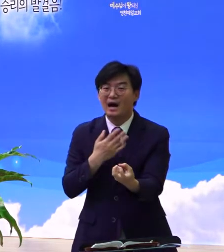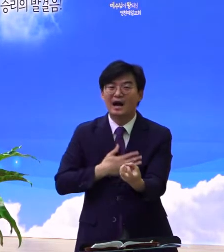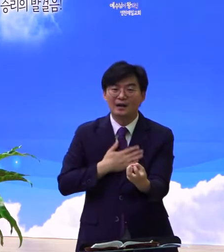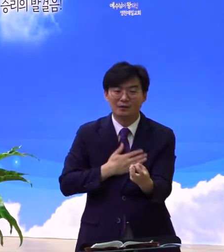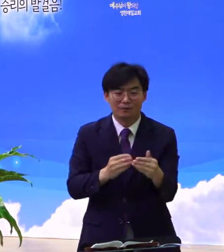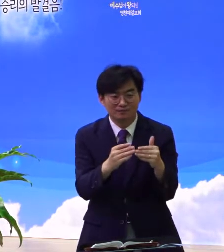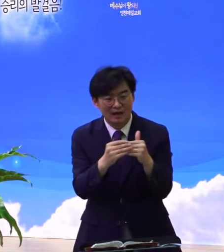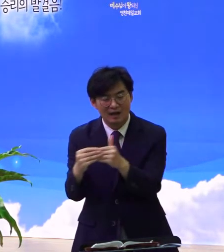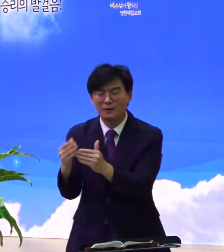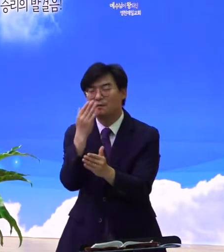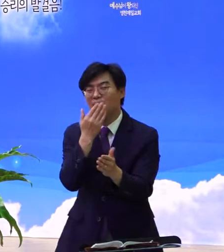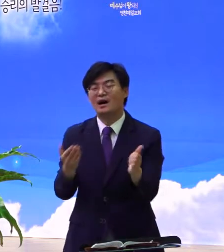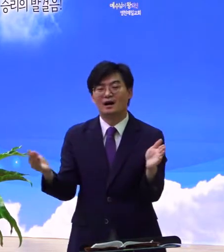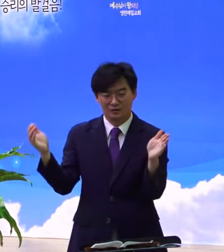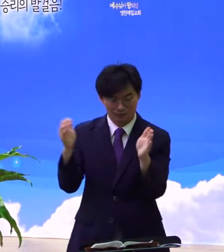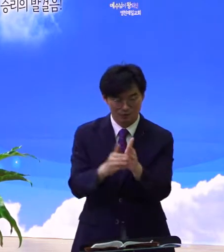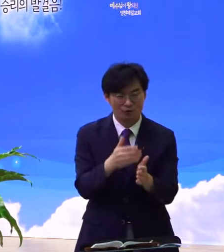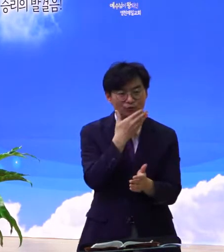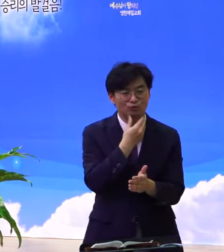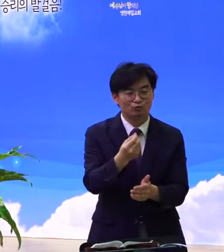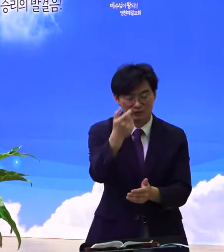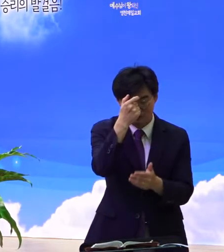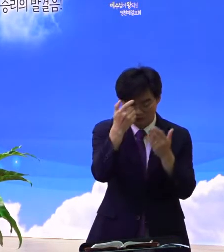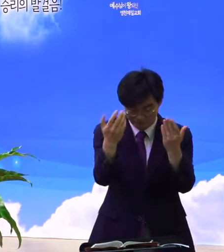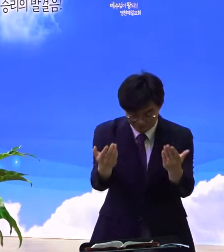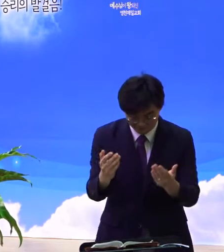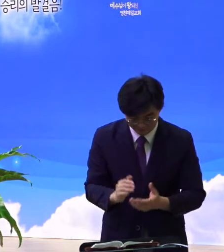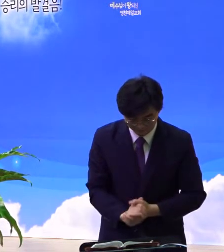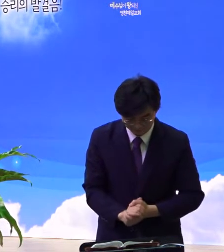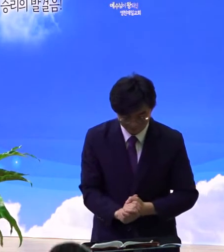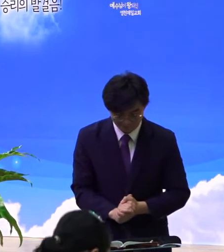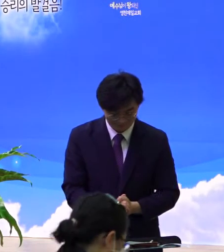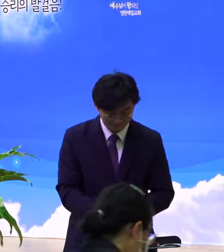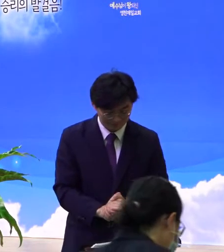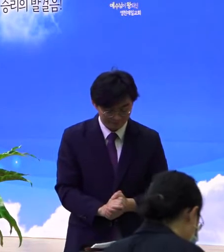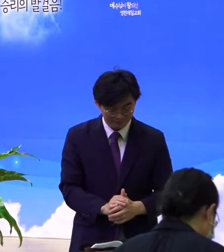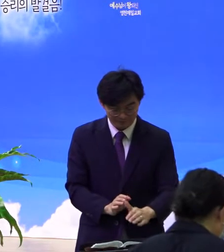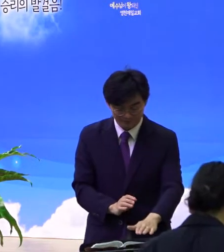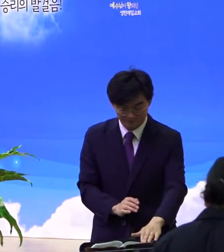되시기를 주님의 이름으로 축복합니다. 기도하겠습니다.